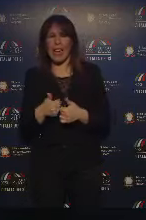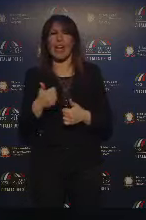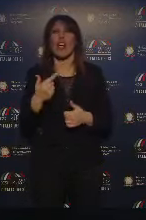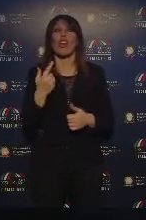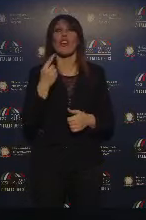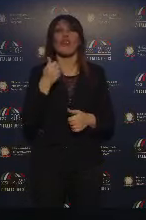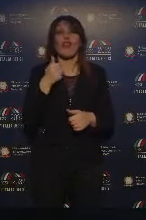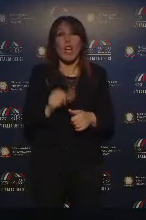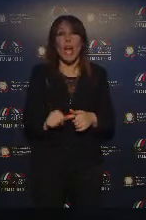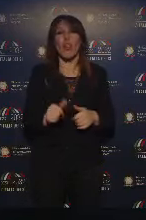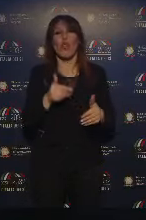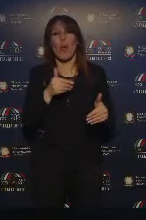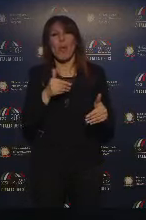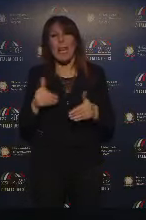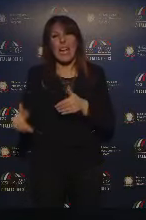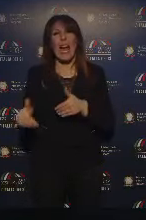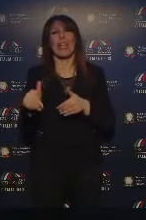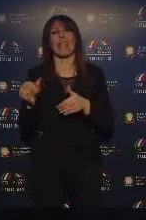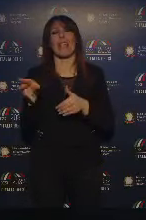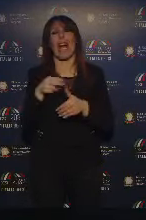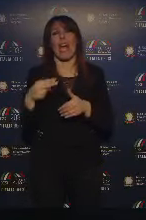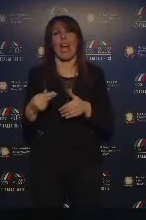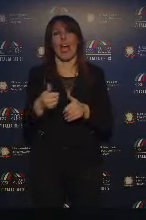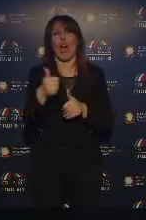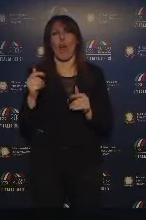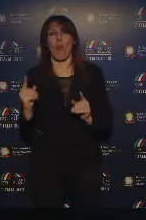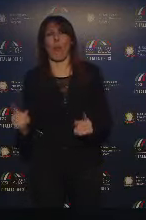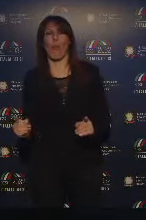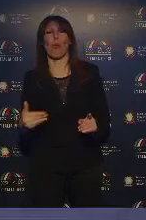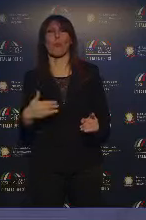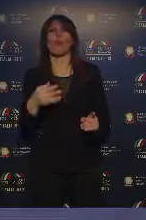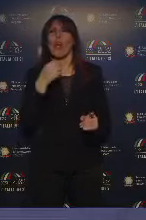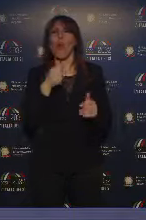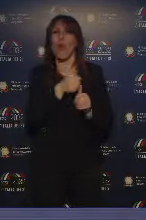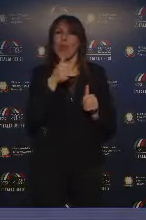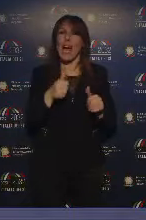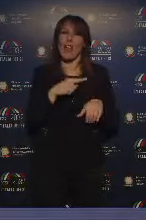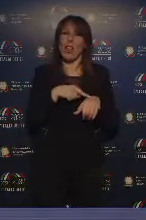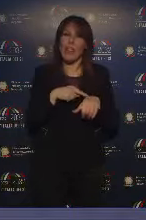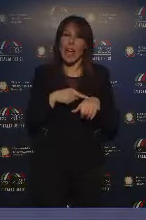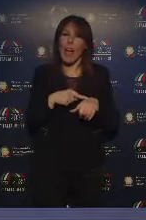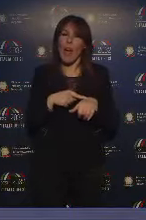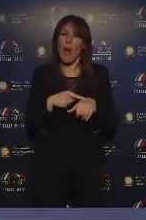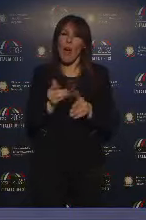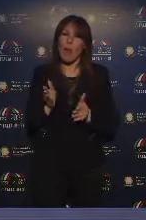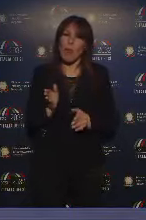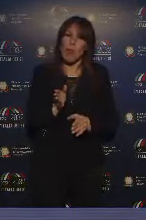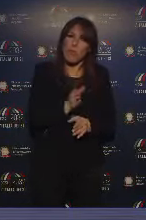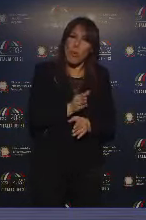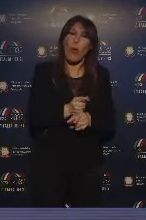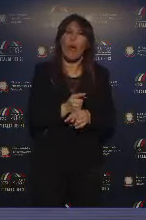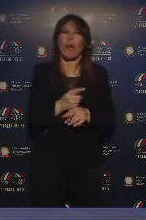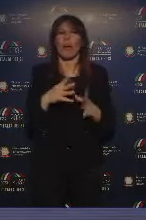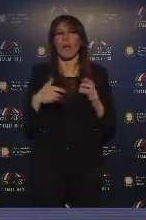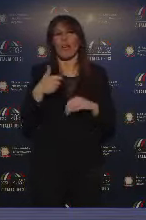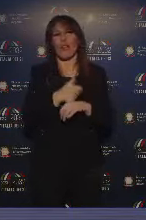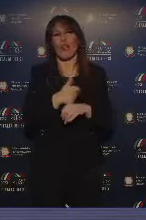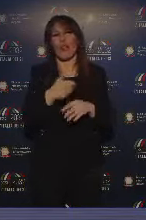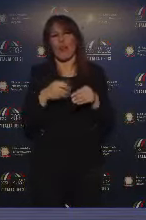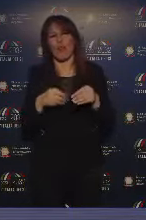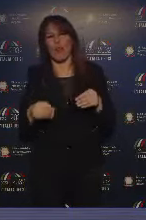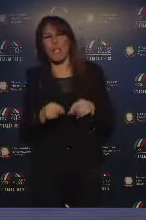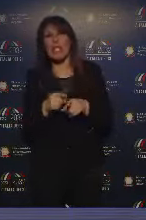vuol dire che fai Se fai risparmiare un anno di tempo al comune e all'imprenditore e al professionista tu acceleri invece che